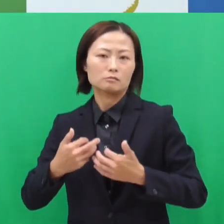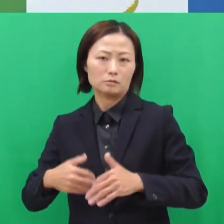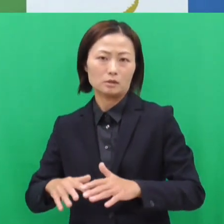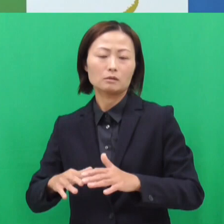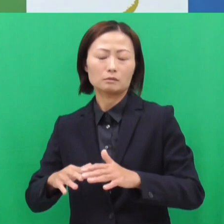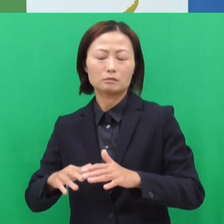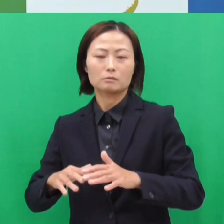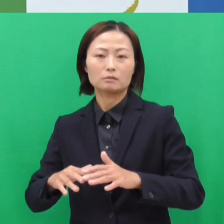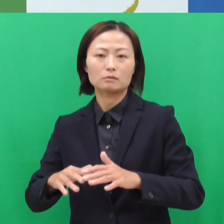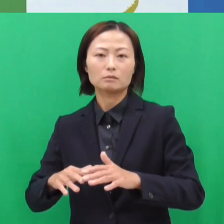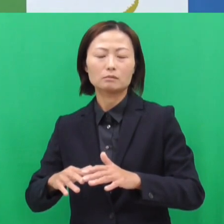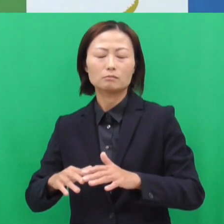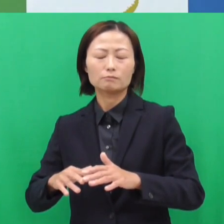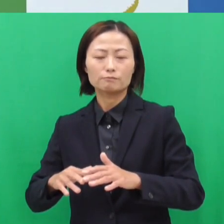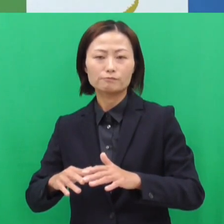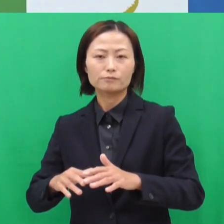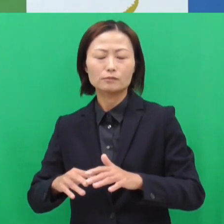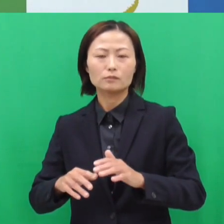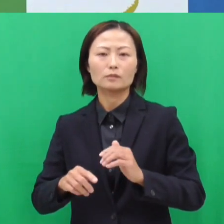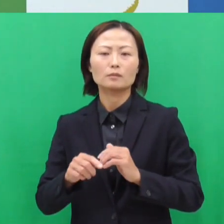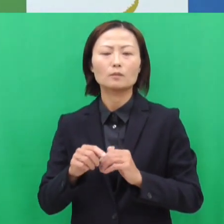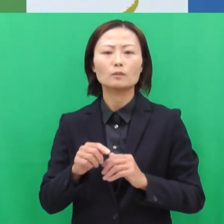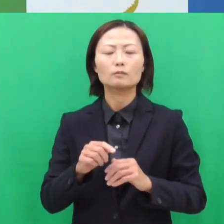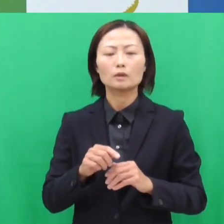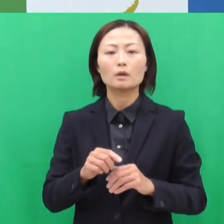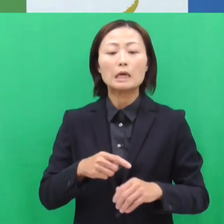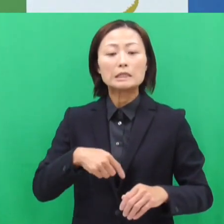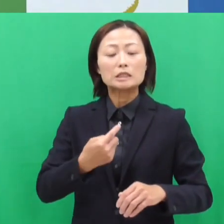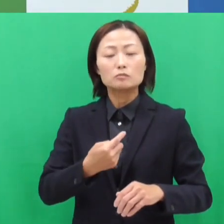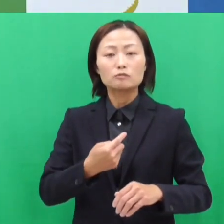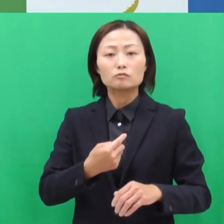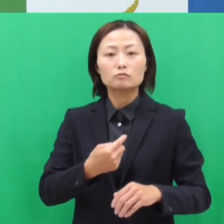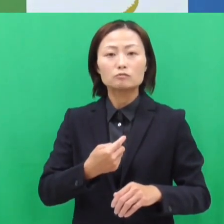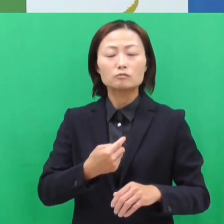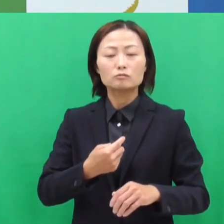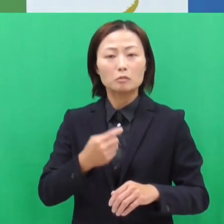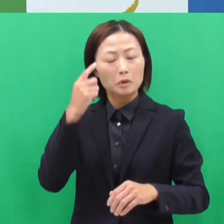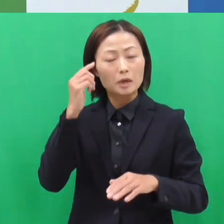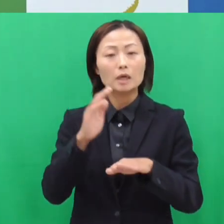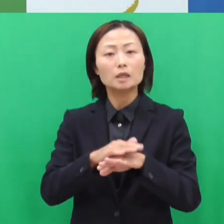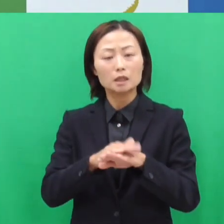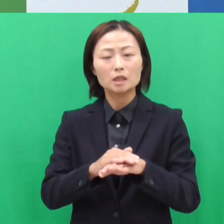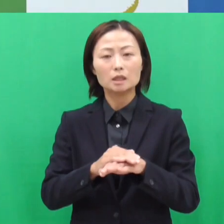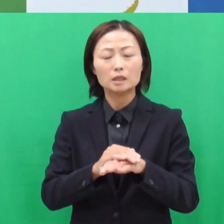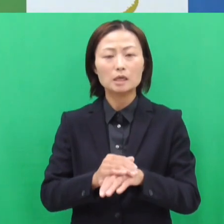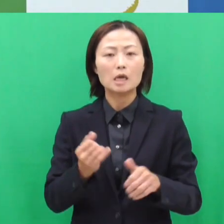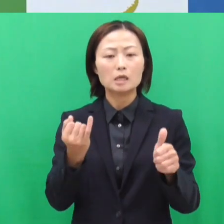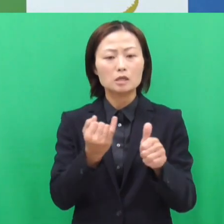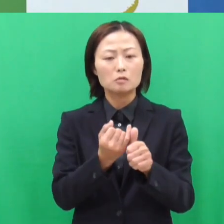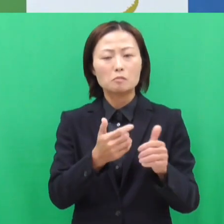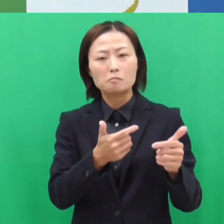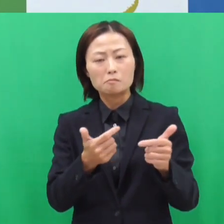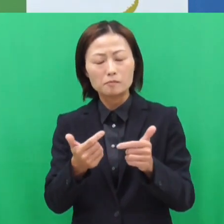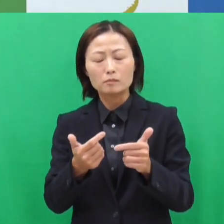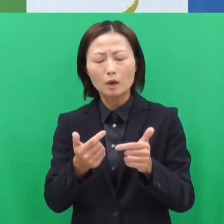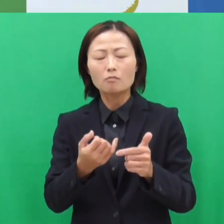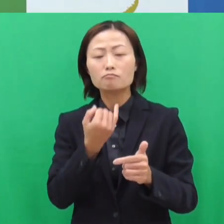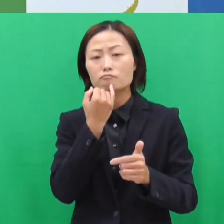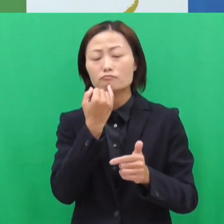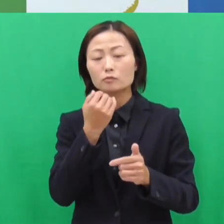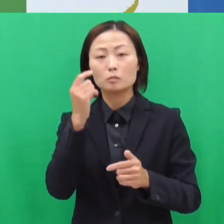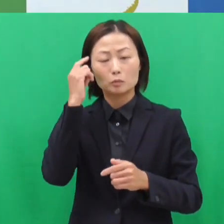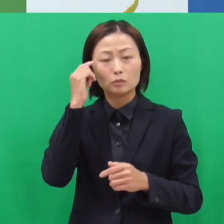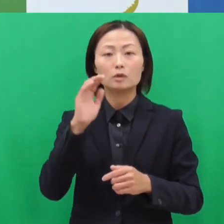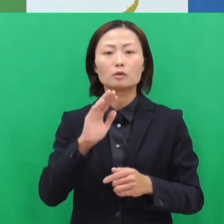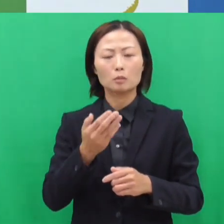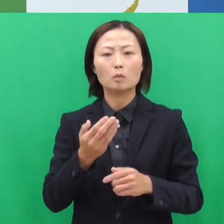で結婚が遅れるということはこれはもう別に問題ないんですけれども結婚したいという効率がいつも関わらずですねなかなか